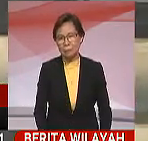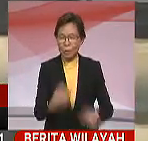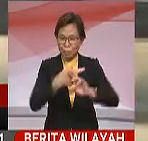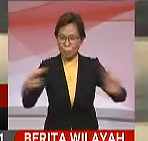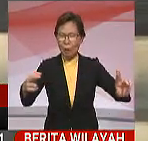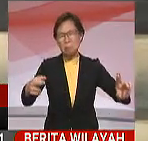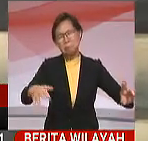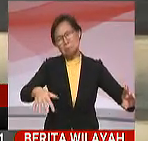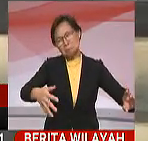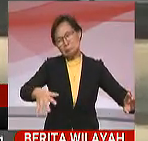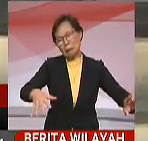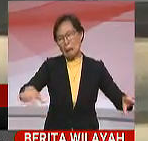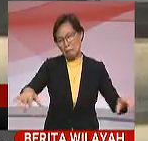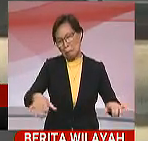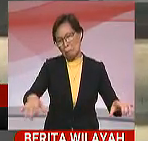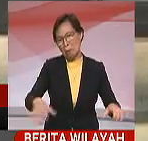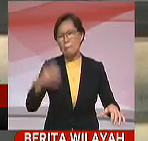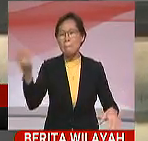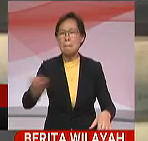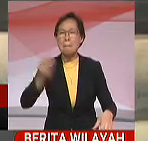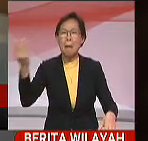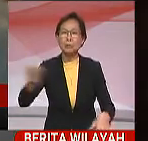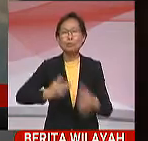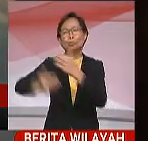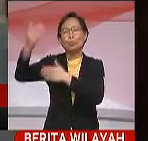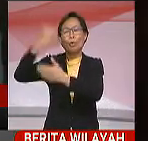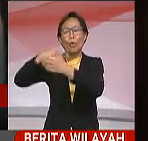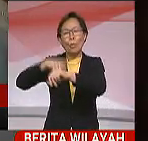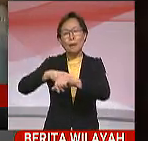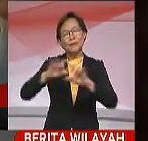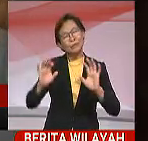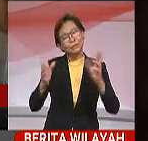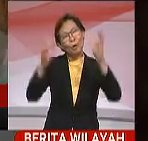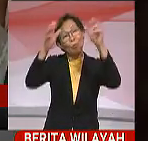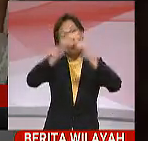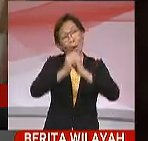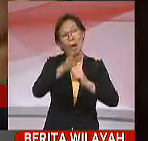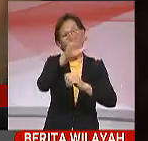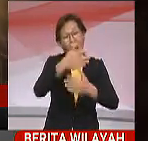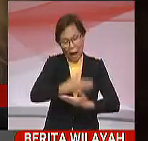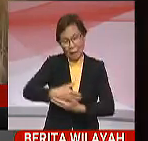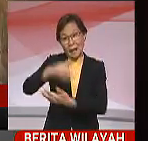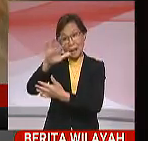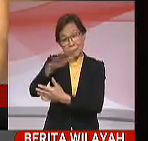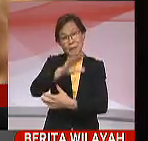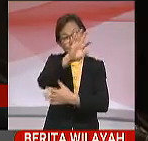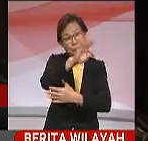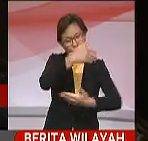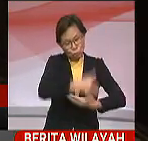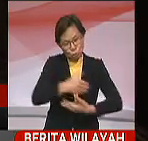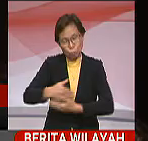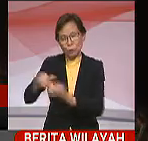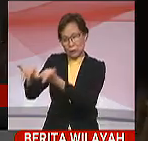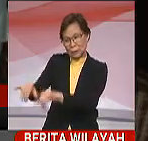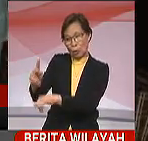Persiapan sederhana dilakukan mereka. Kebiasaannya dahulu ketika ini anaknya seramai 5 orang dan 9 cucu yang berada di